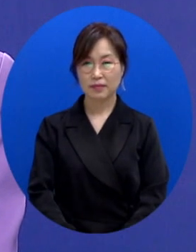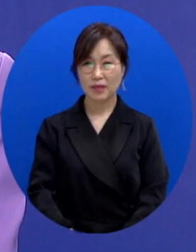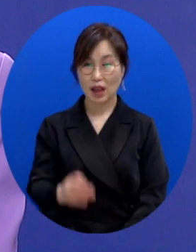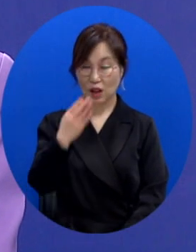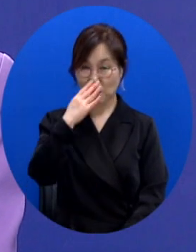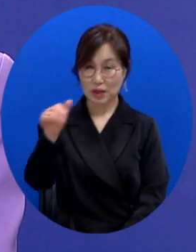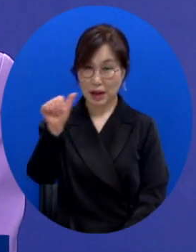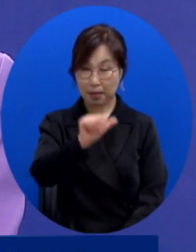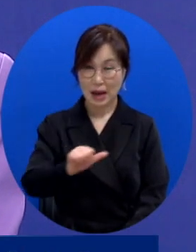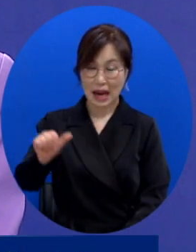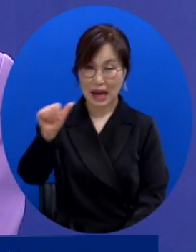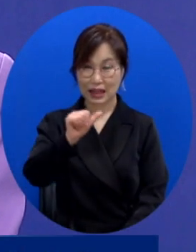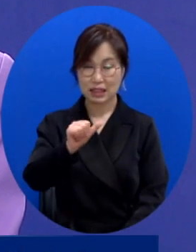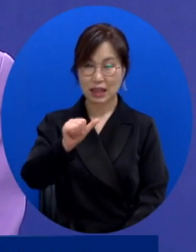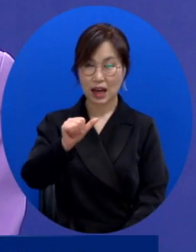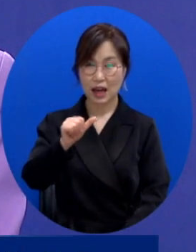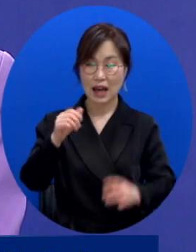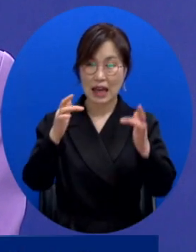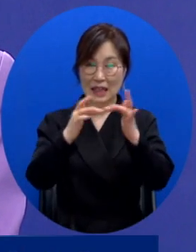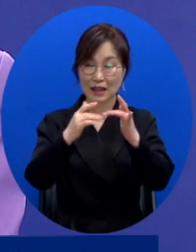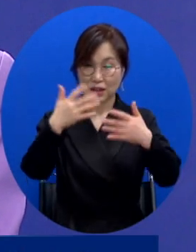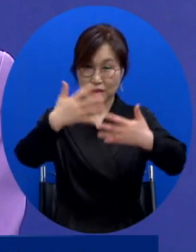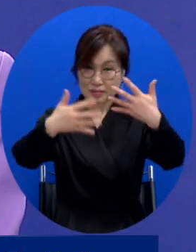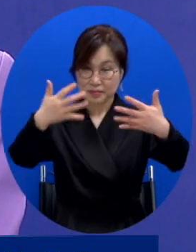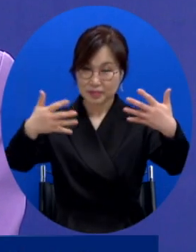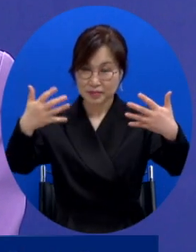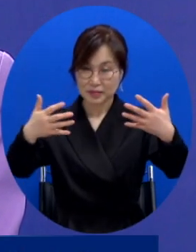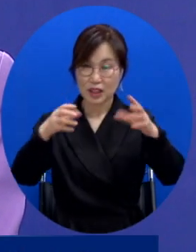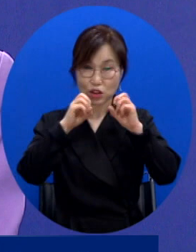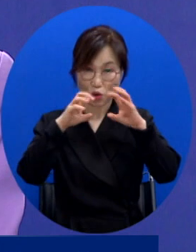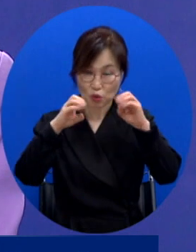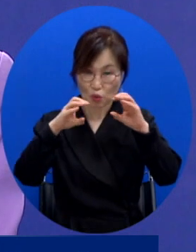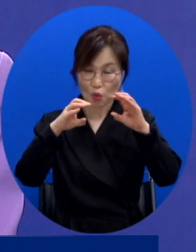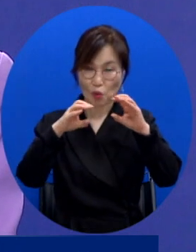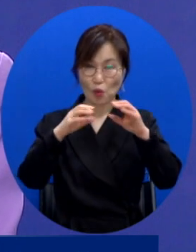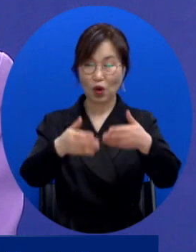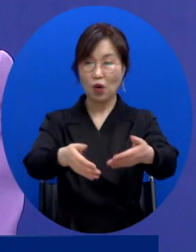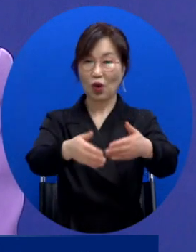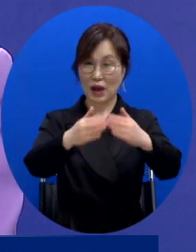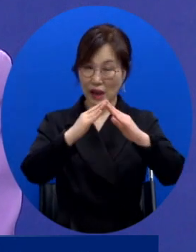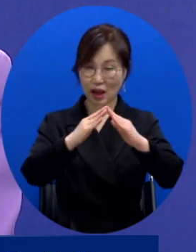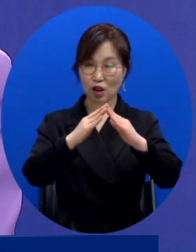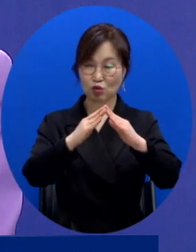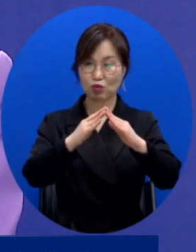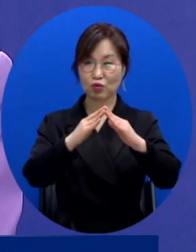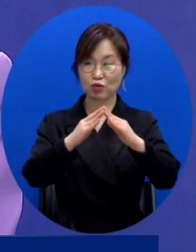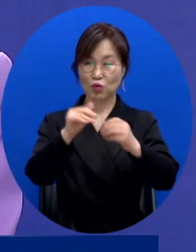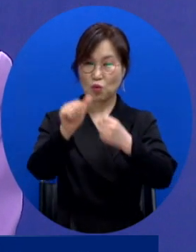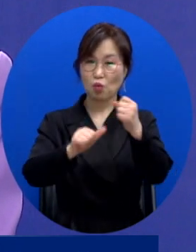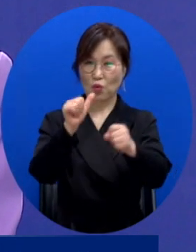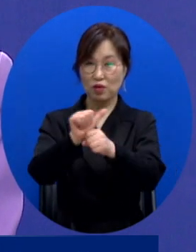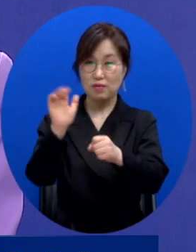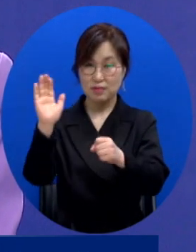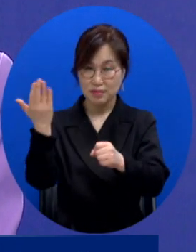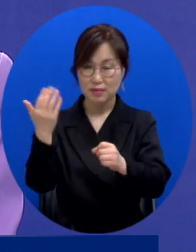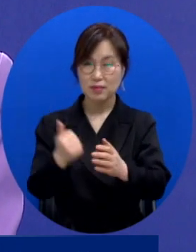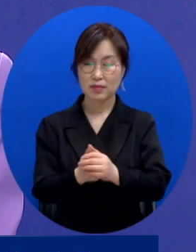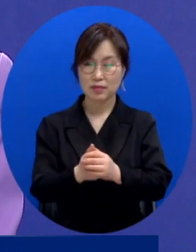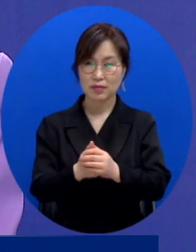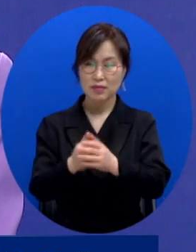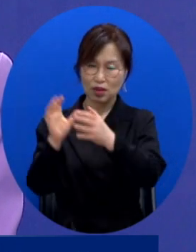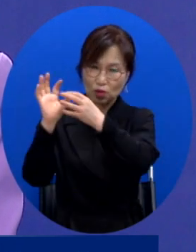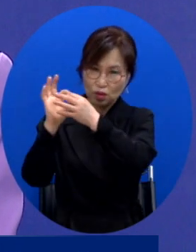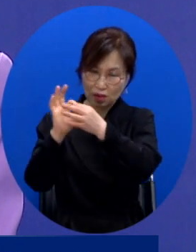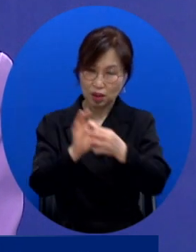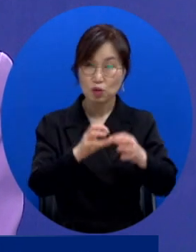동남아시아 미디어 사역으로 주목받고 있는 CTS 조이 필리핀이 개국 5주년을 맞았습니다. 코로나19에도 꾸준히 사역을 이어가고